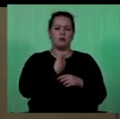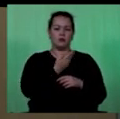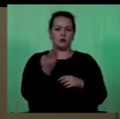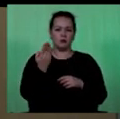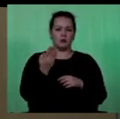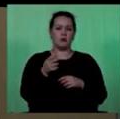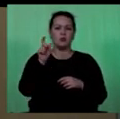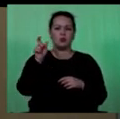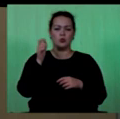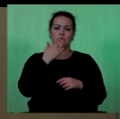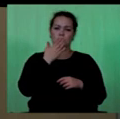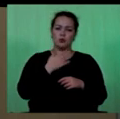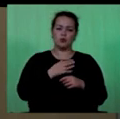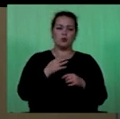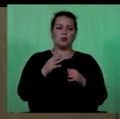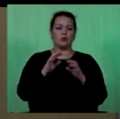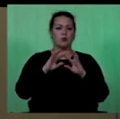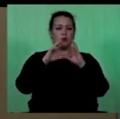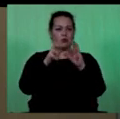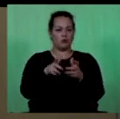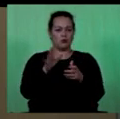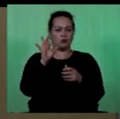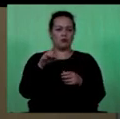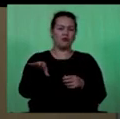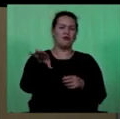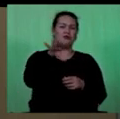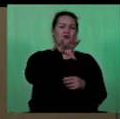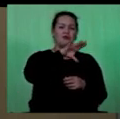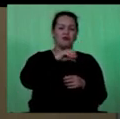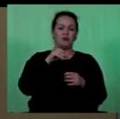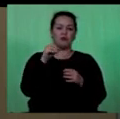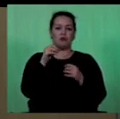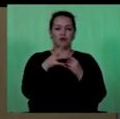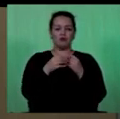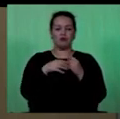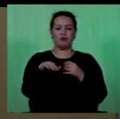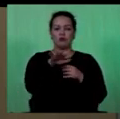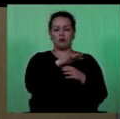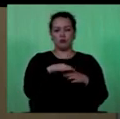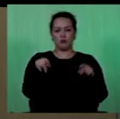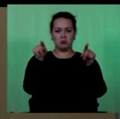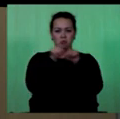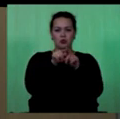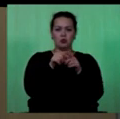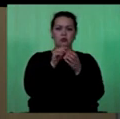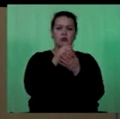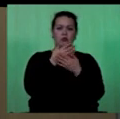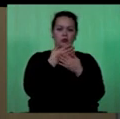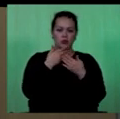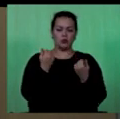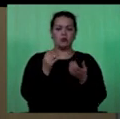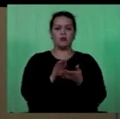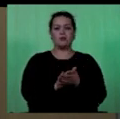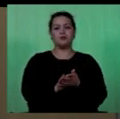люди, любить планету, во всей вселенной похожей нету.